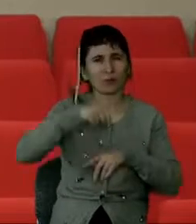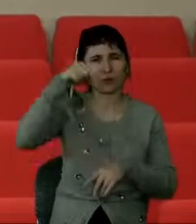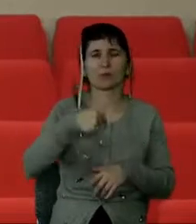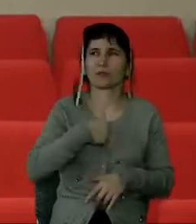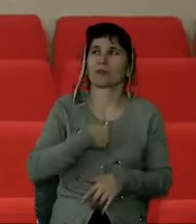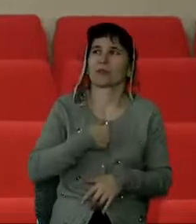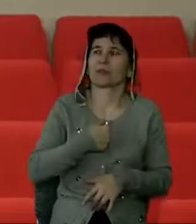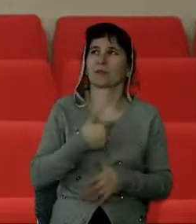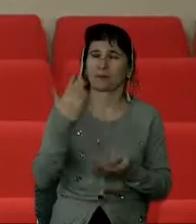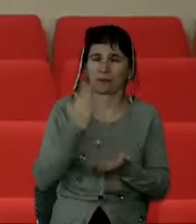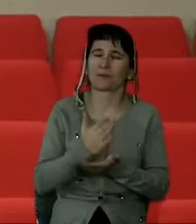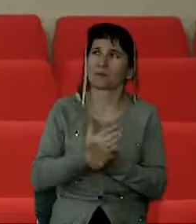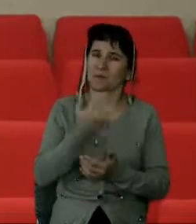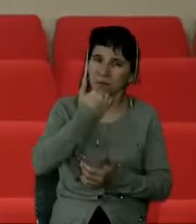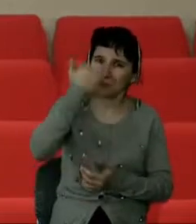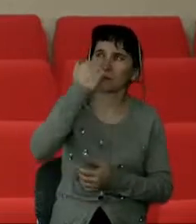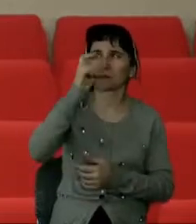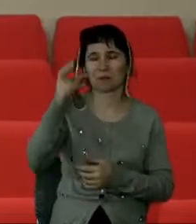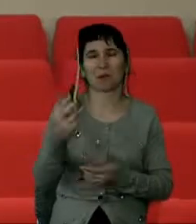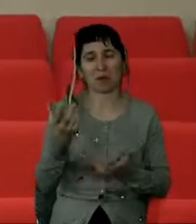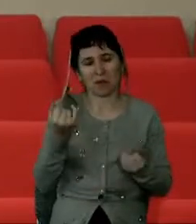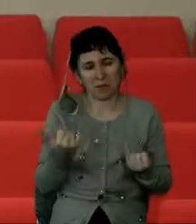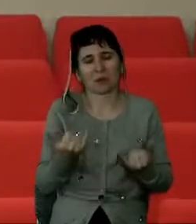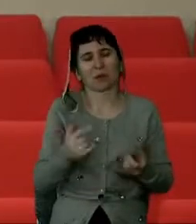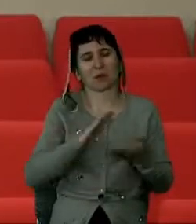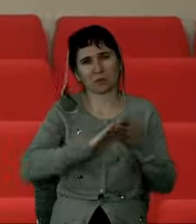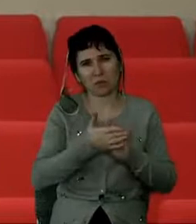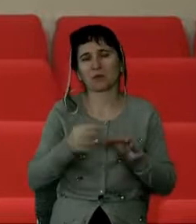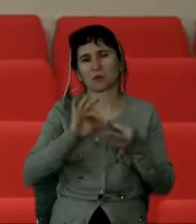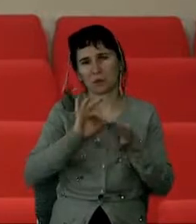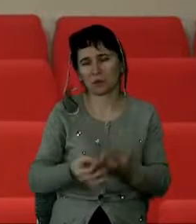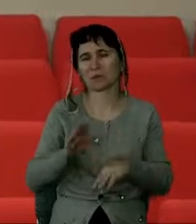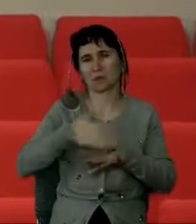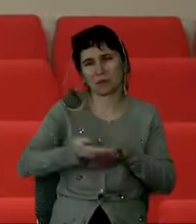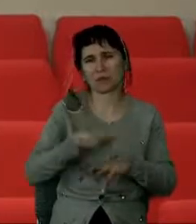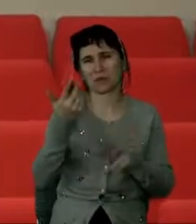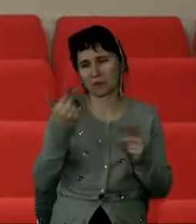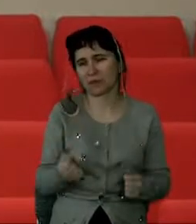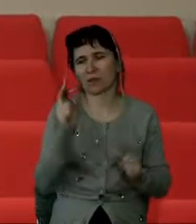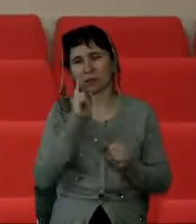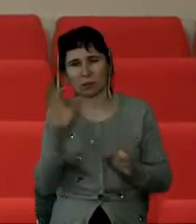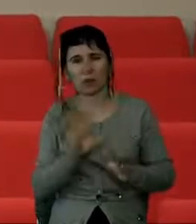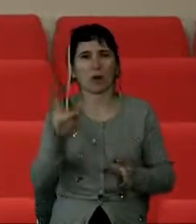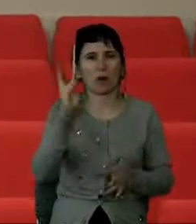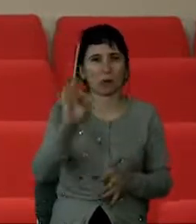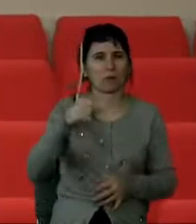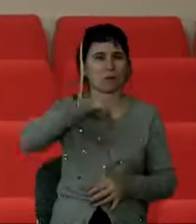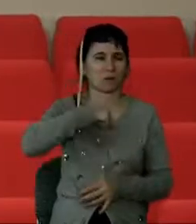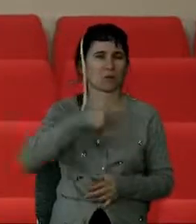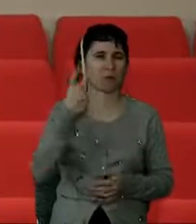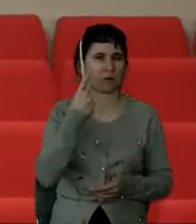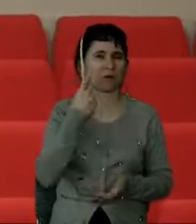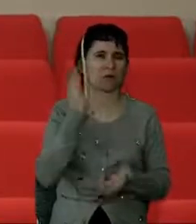як нам би хотілося. Але нашому Богові приємно, коли ми є